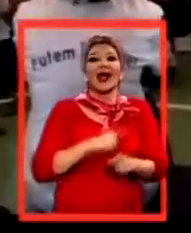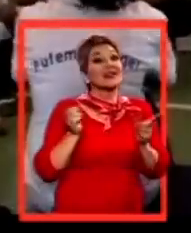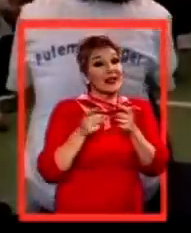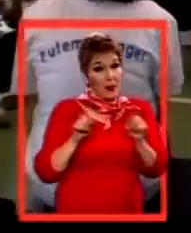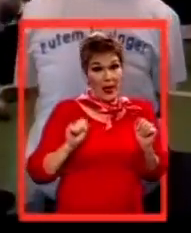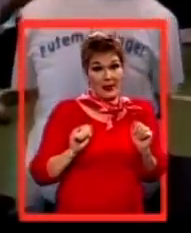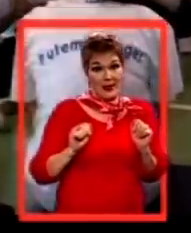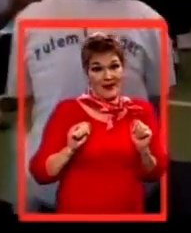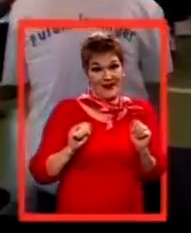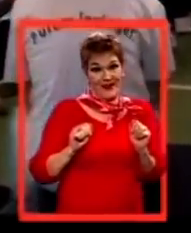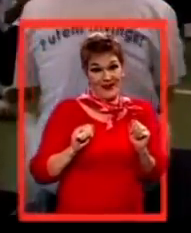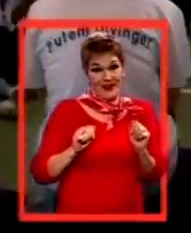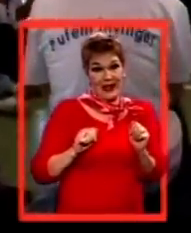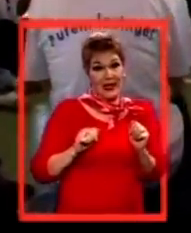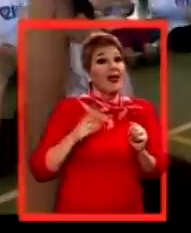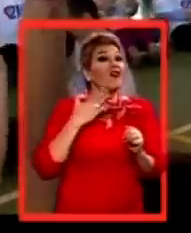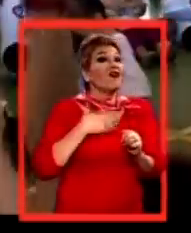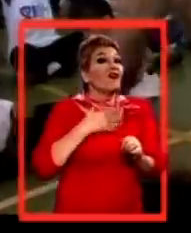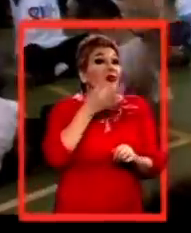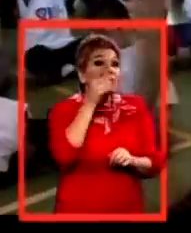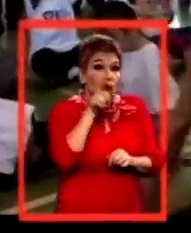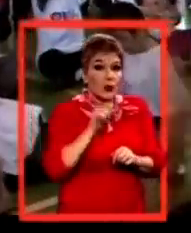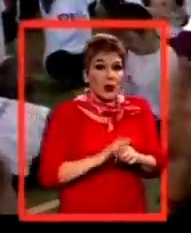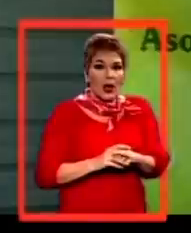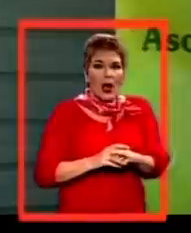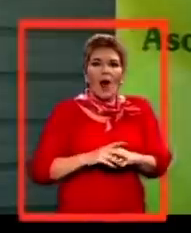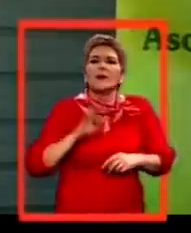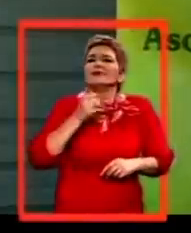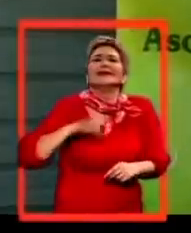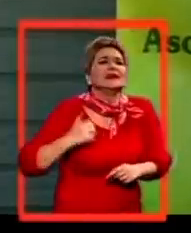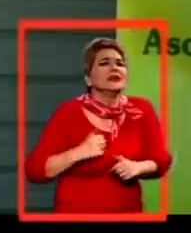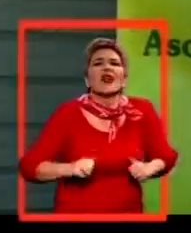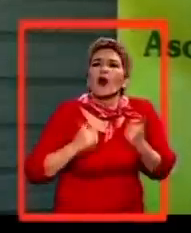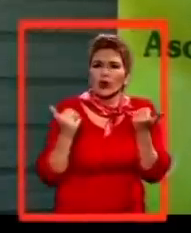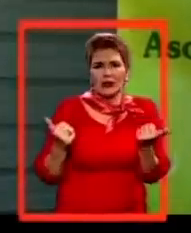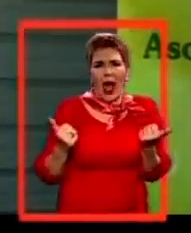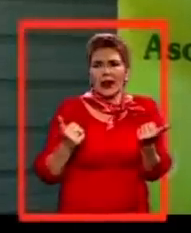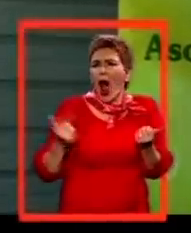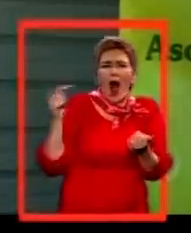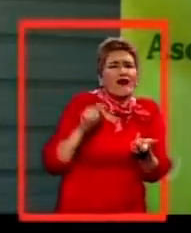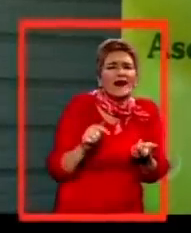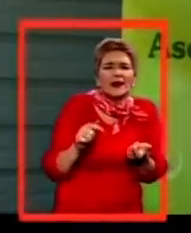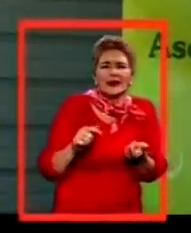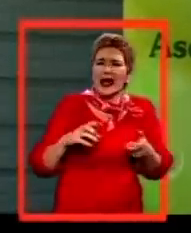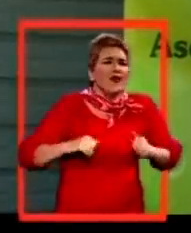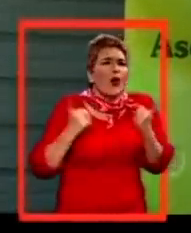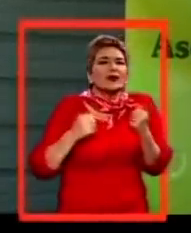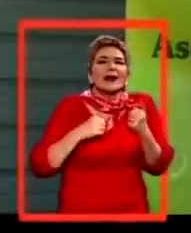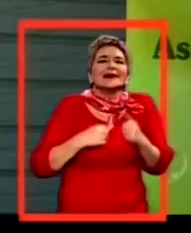trisomia 21. Ce aș putea să mai spun? Abnegația voluntarilor. I-ați văzut, frumoși,